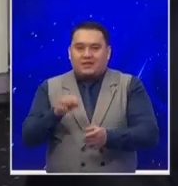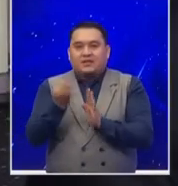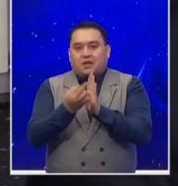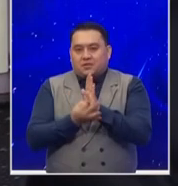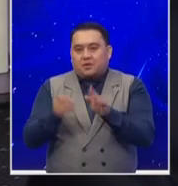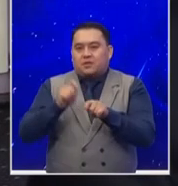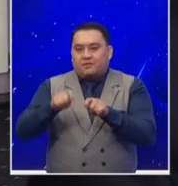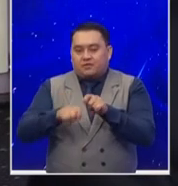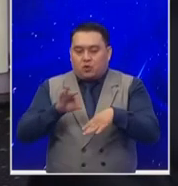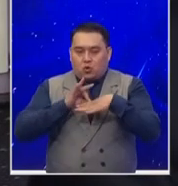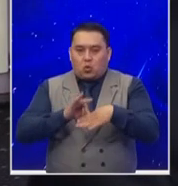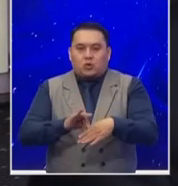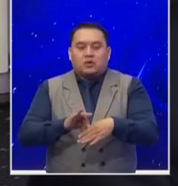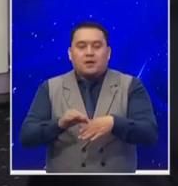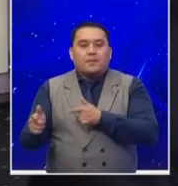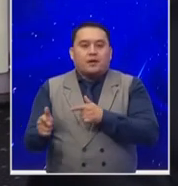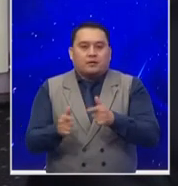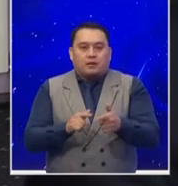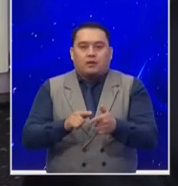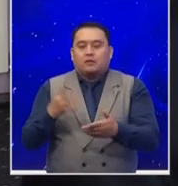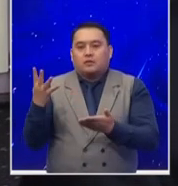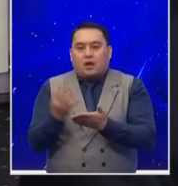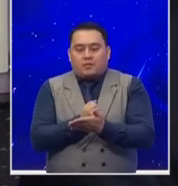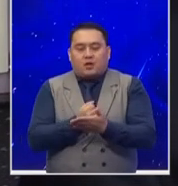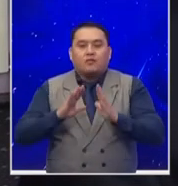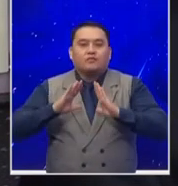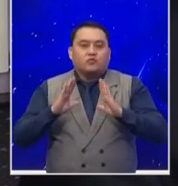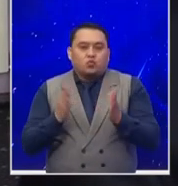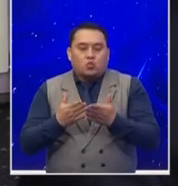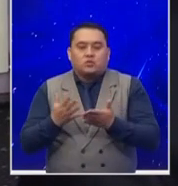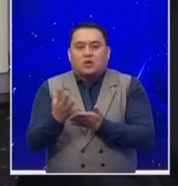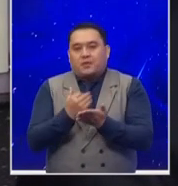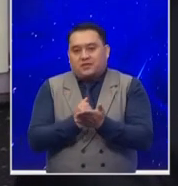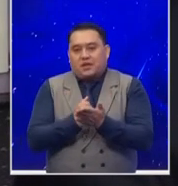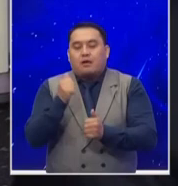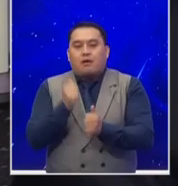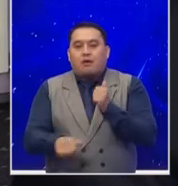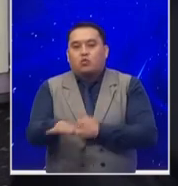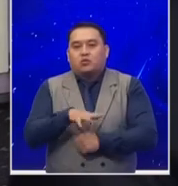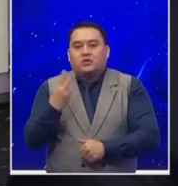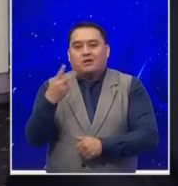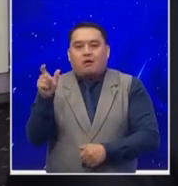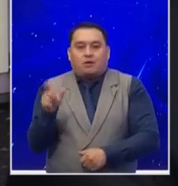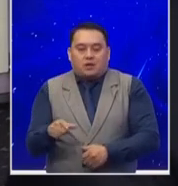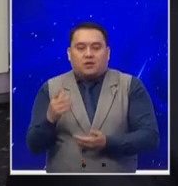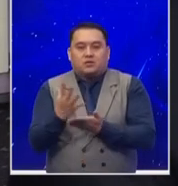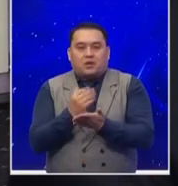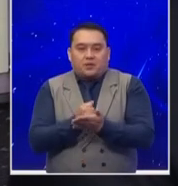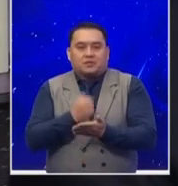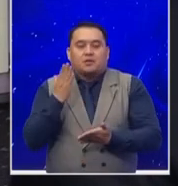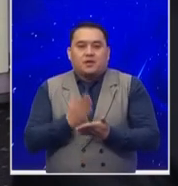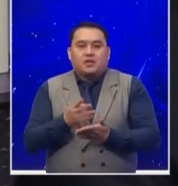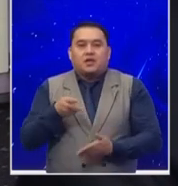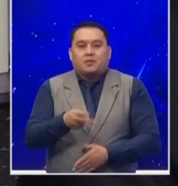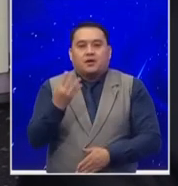тесттерден өтті. Комиссия мүшелері де анықталған жағдайда бізде резервте әр участке 2 адамнан белгіленіп отыр, яғни